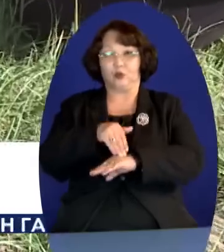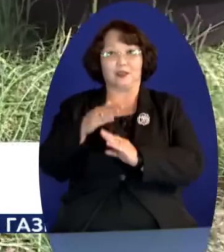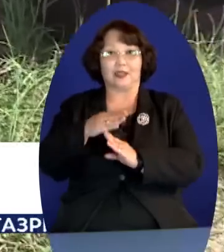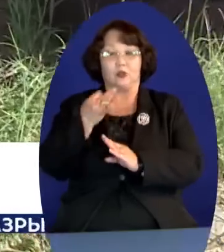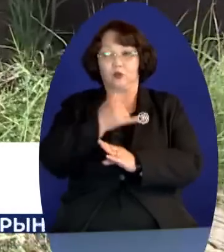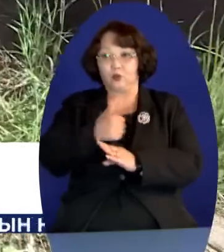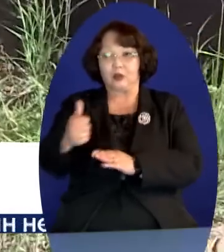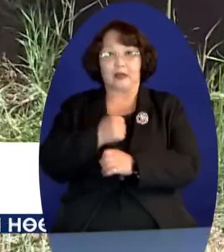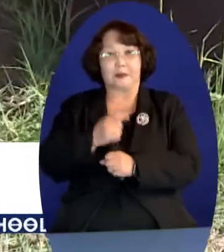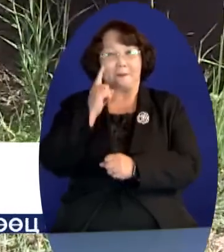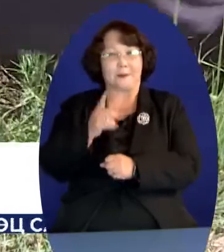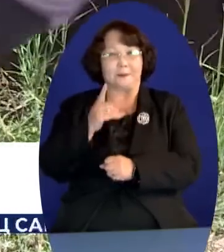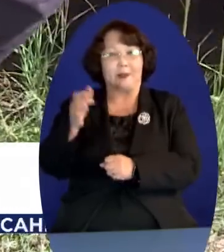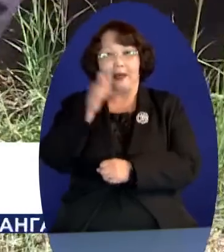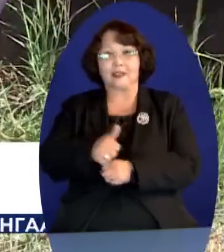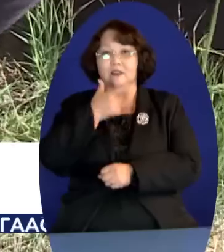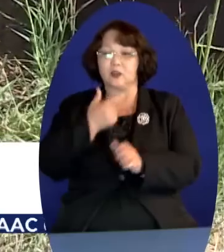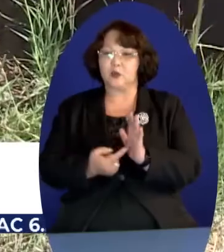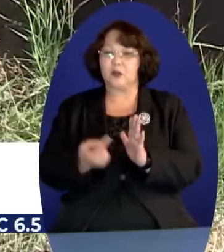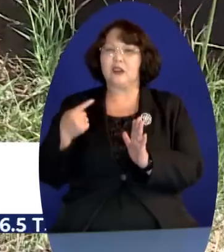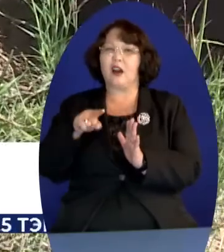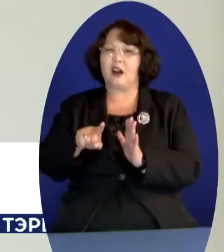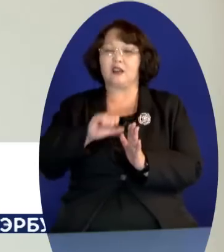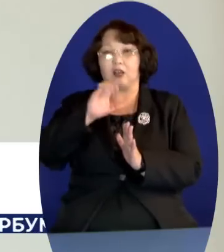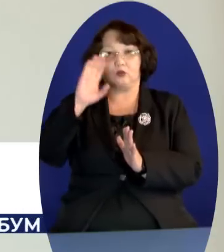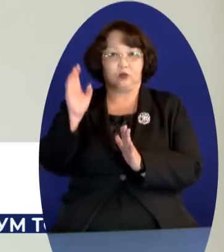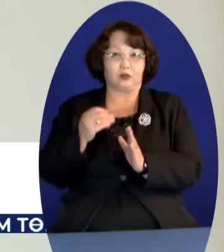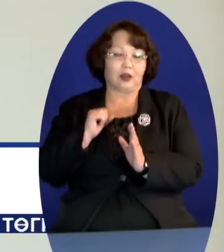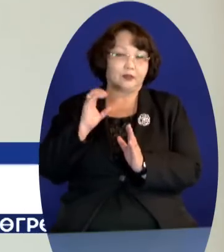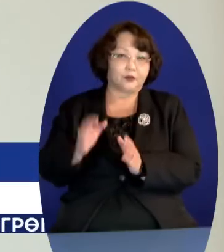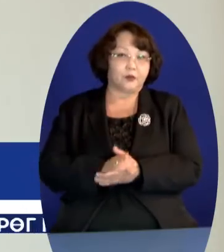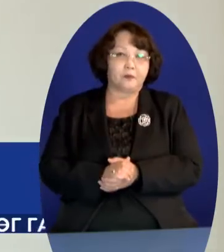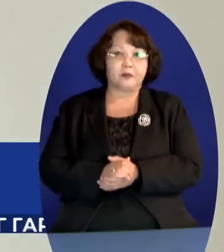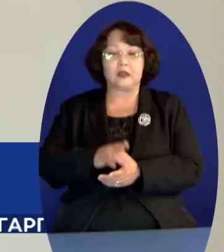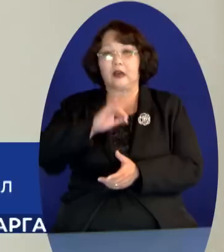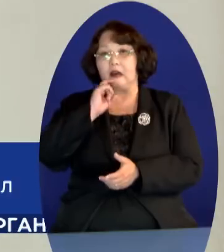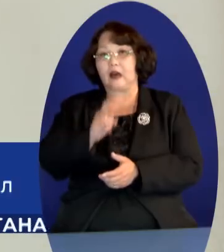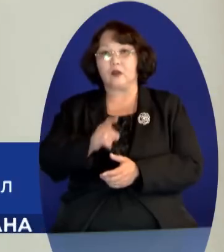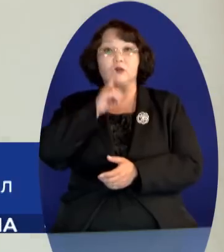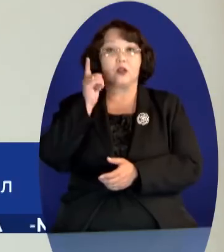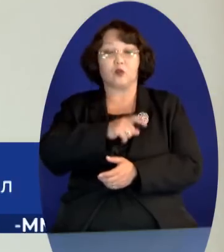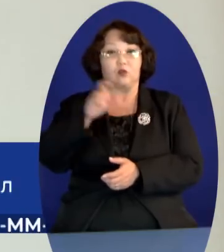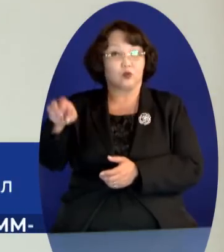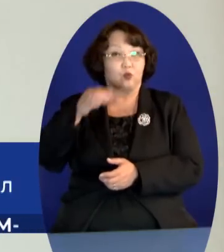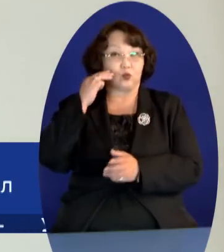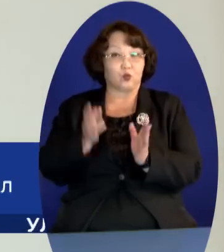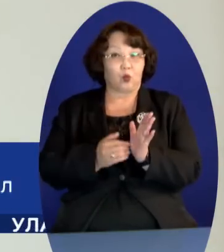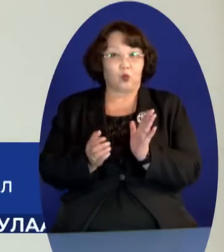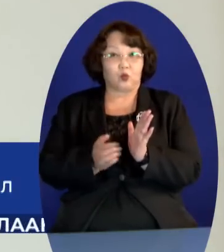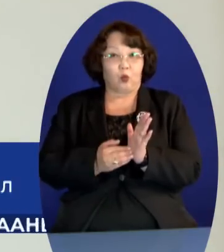түвшин хангалтгүй байна. Үүний шалтгааныг тодрууллаа. Харьцангуй залуучуудын маань туршлага дутцсан байдаг. Тэгээд